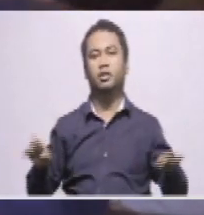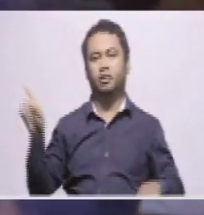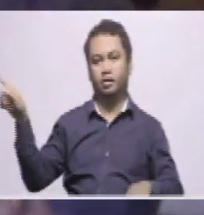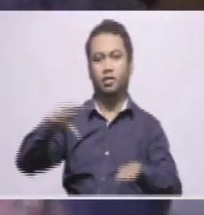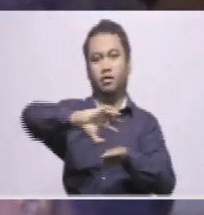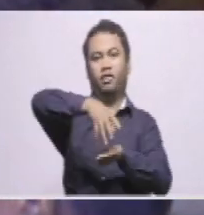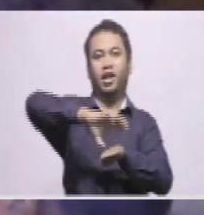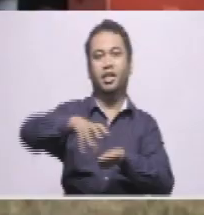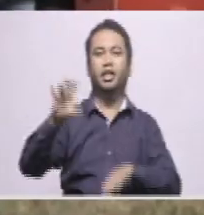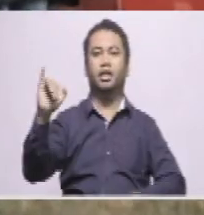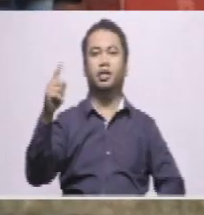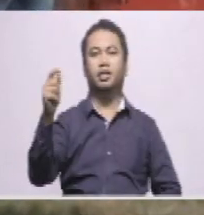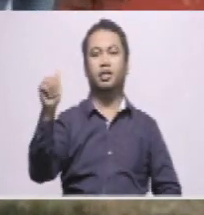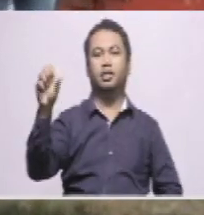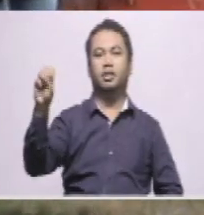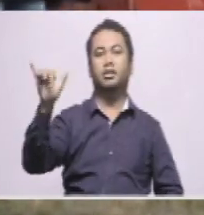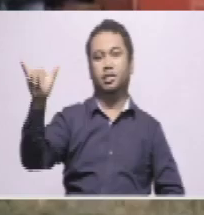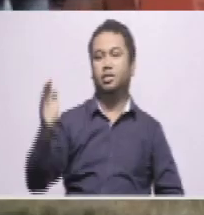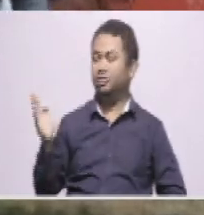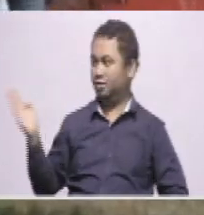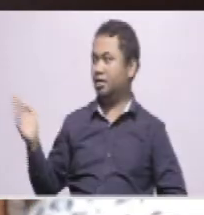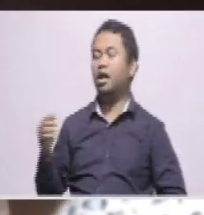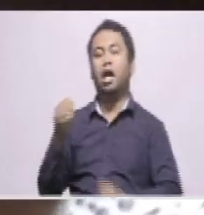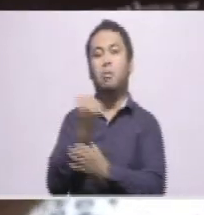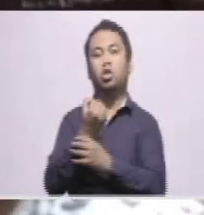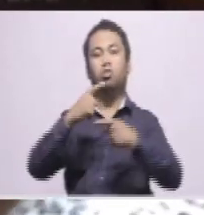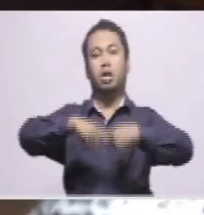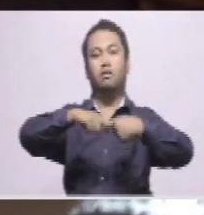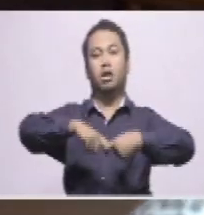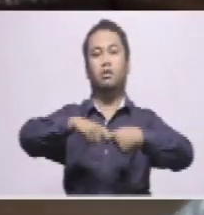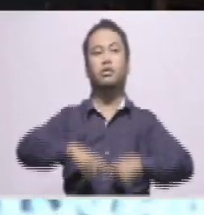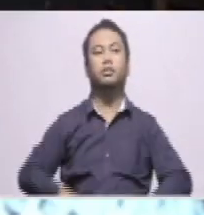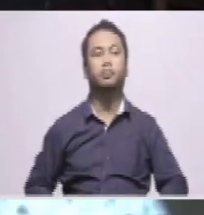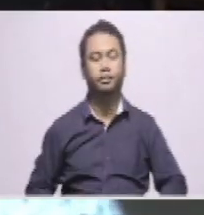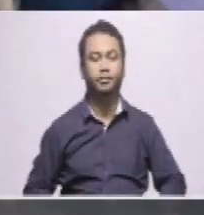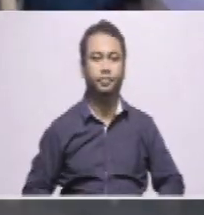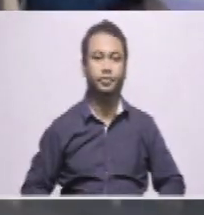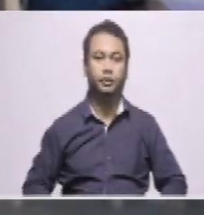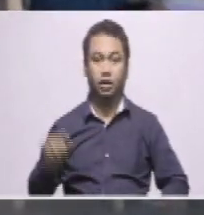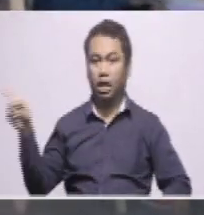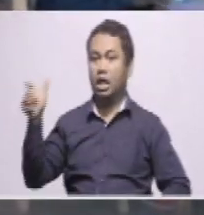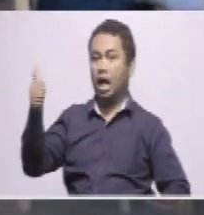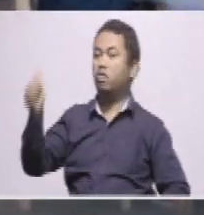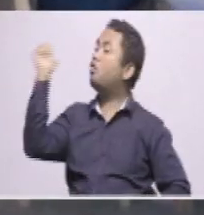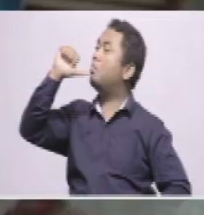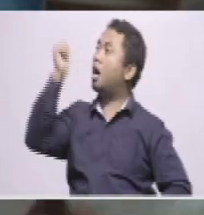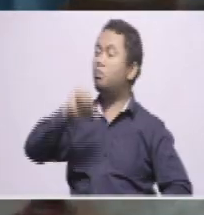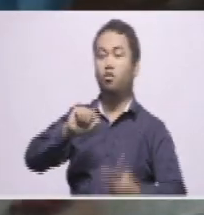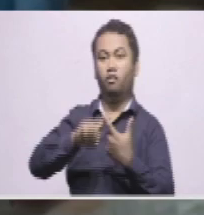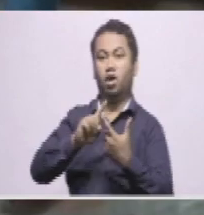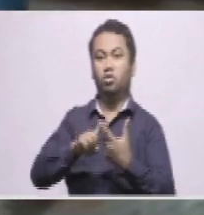faritra Itasy tahaka ny teto ambatony Ravavy ny tato arivo mamo 2 ny